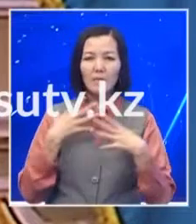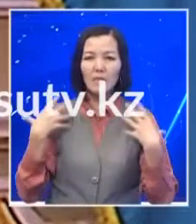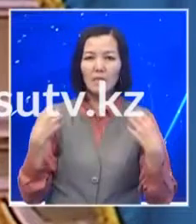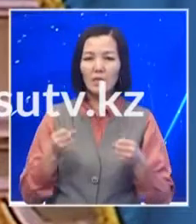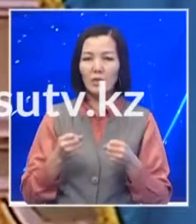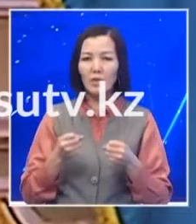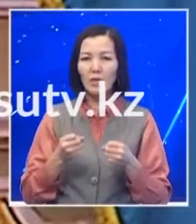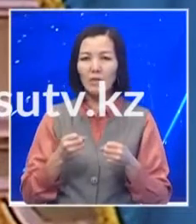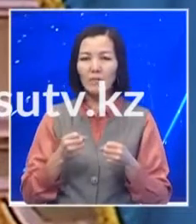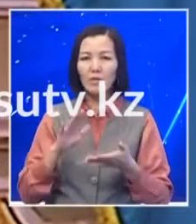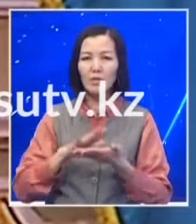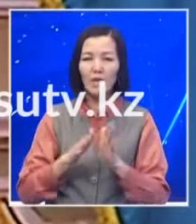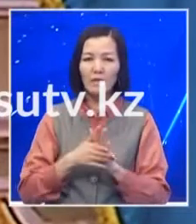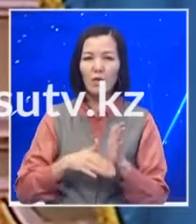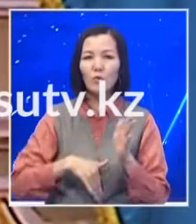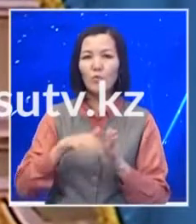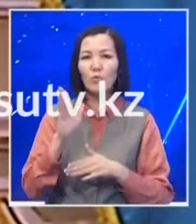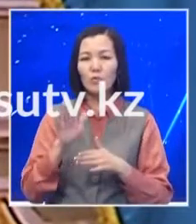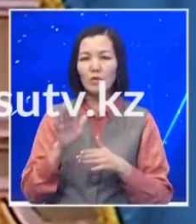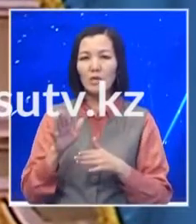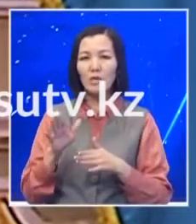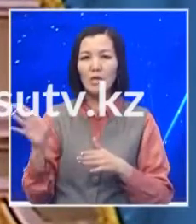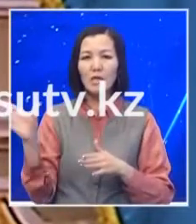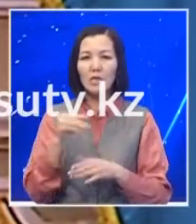мен материалдық игілігі жаппай